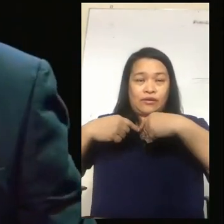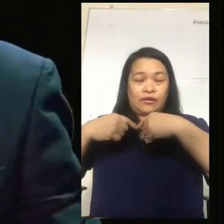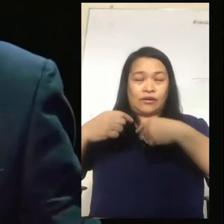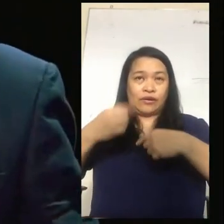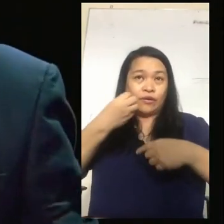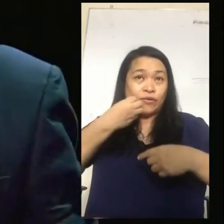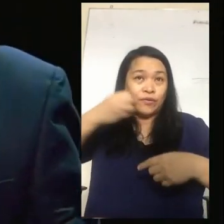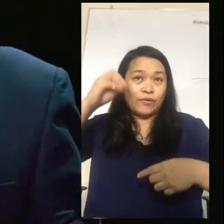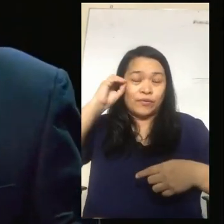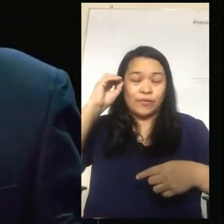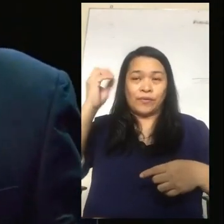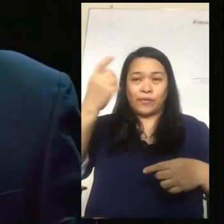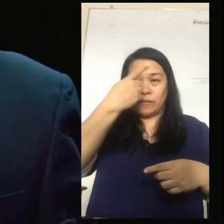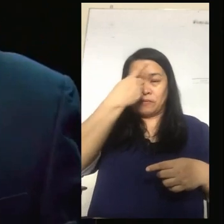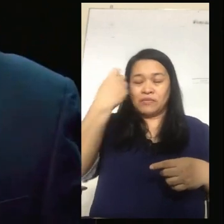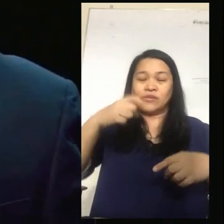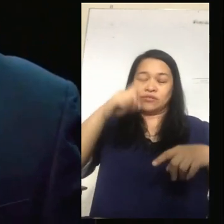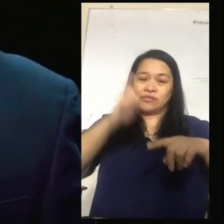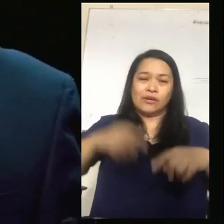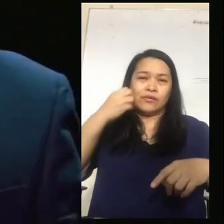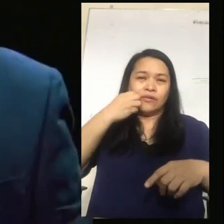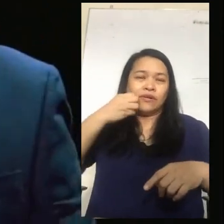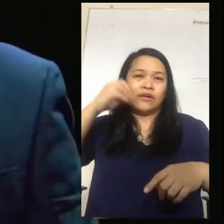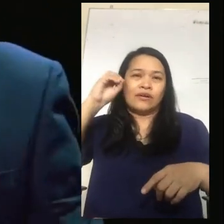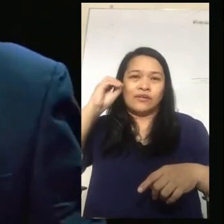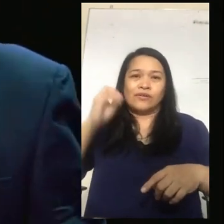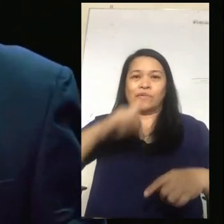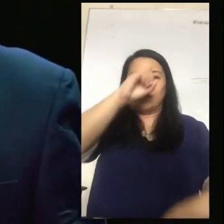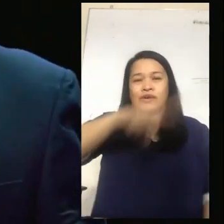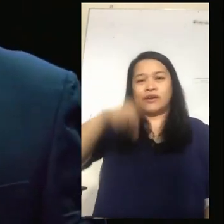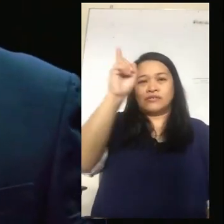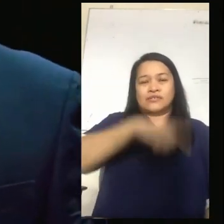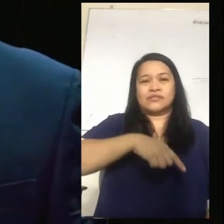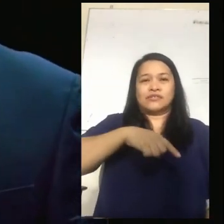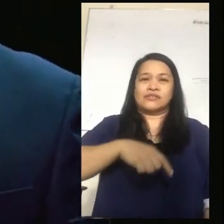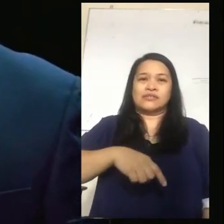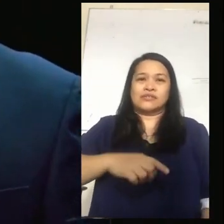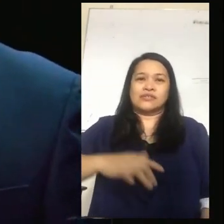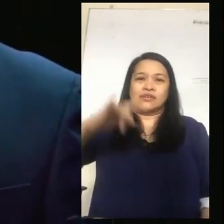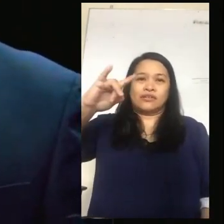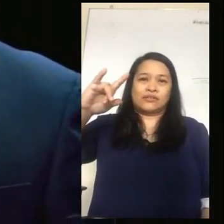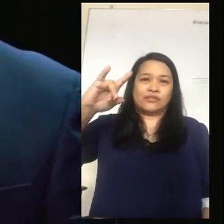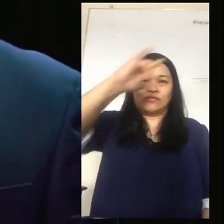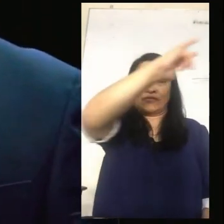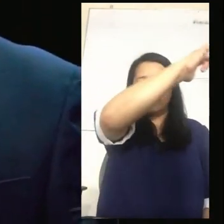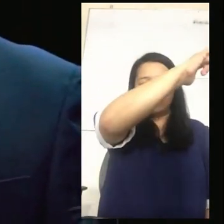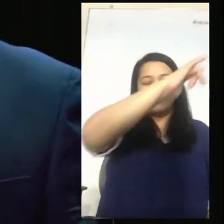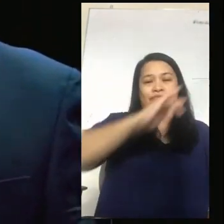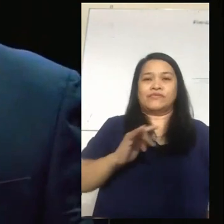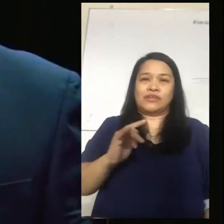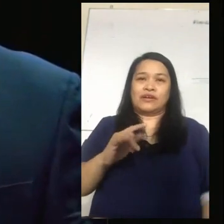po bigla na lang kinancel yung aking flight ng Delta at saka Korean Airlines.